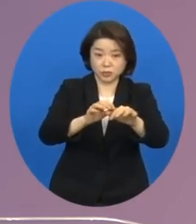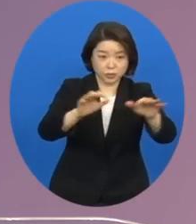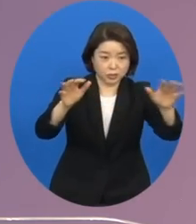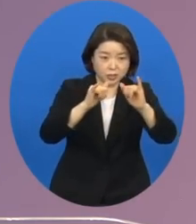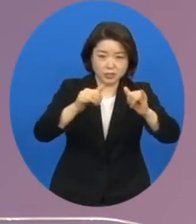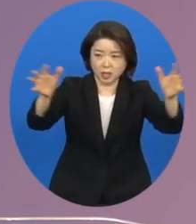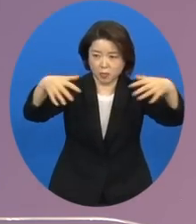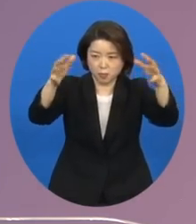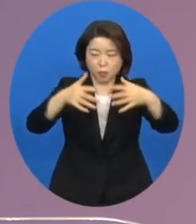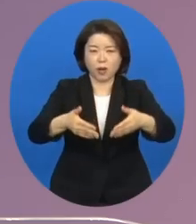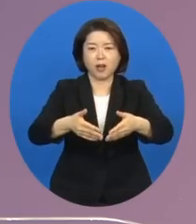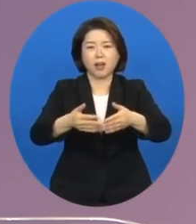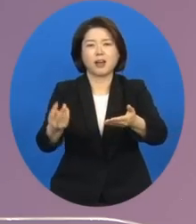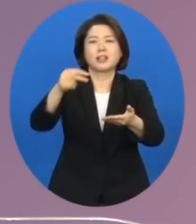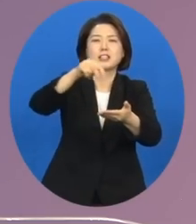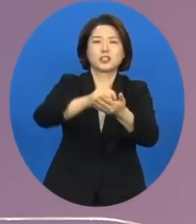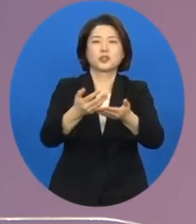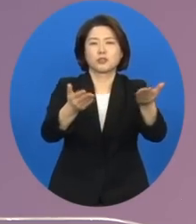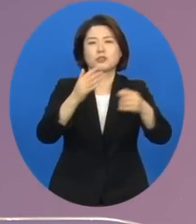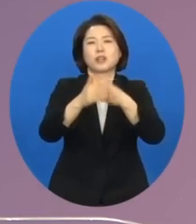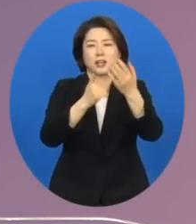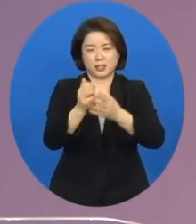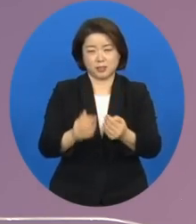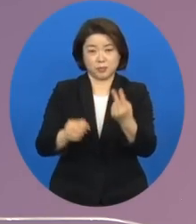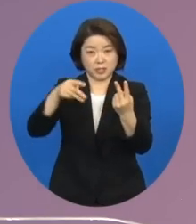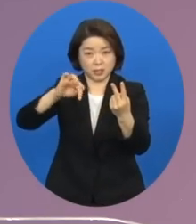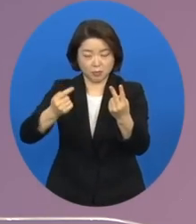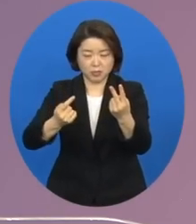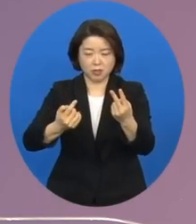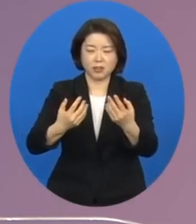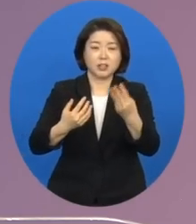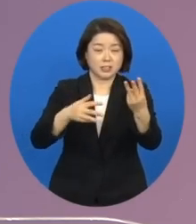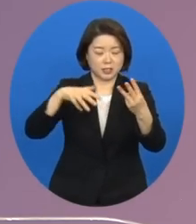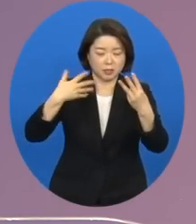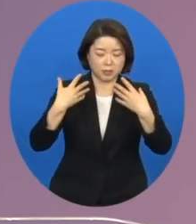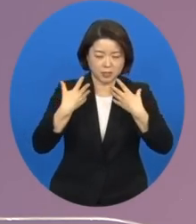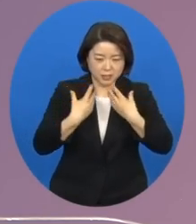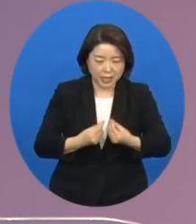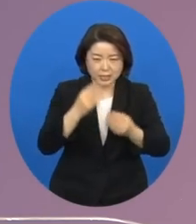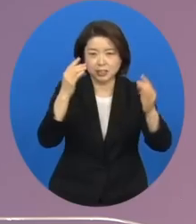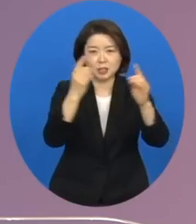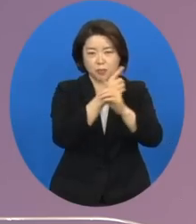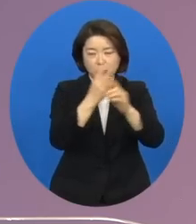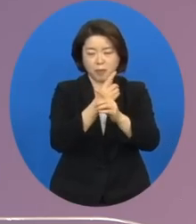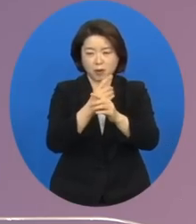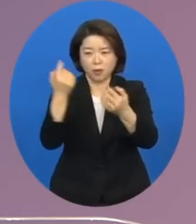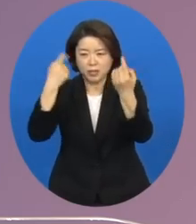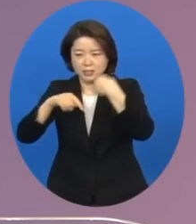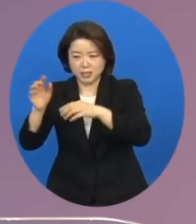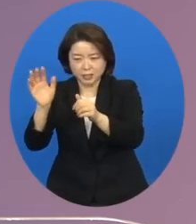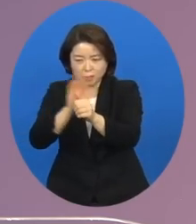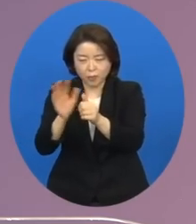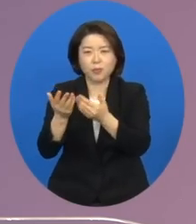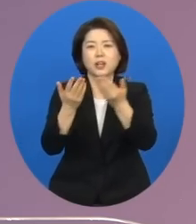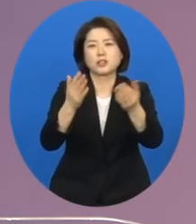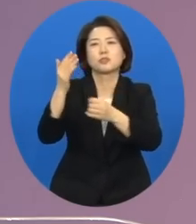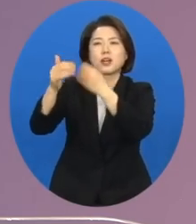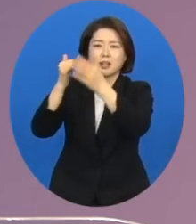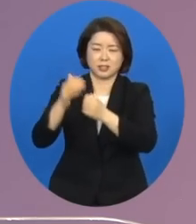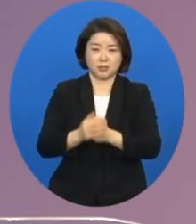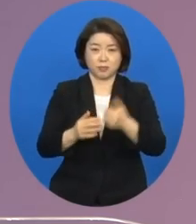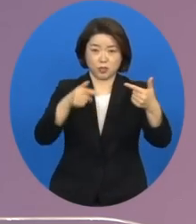자들을 모아 일으키시는 하나님 3절에 상심한 자 고치시고 상처를 싸매 주시는 하나님